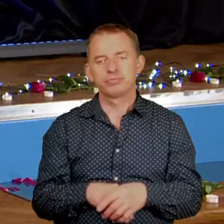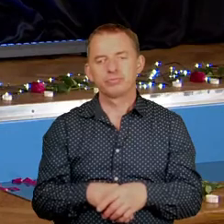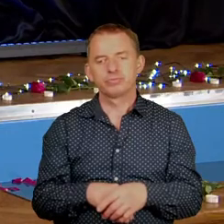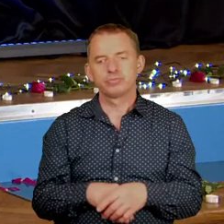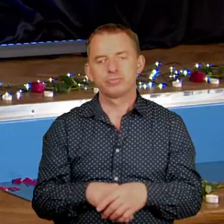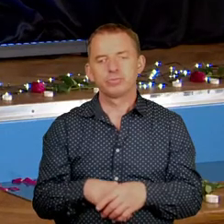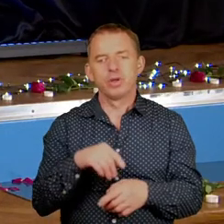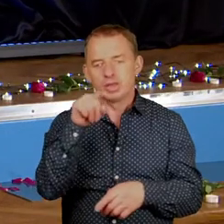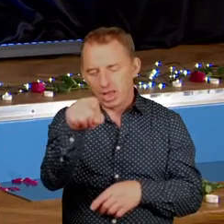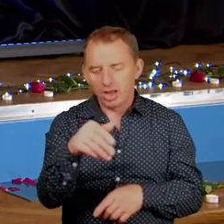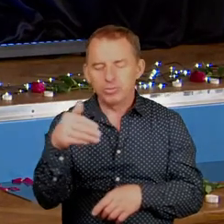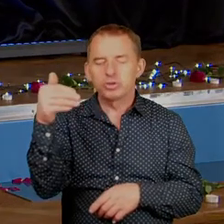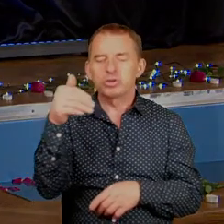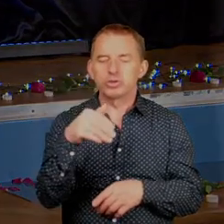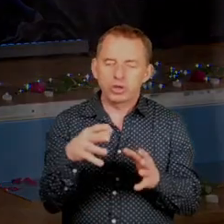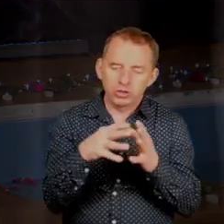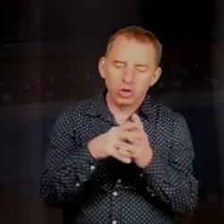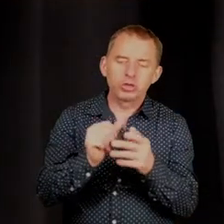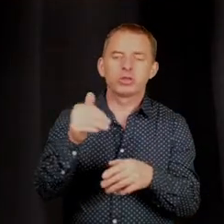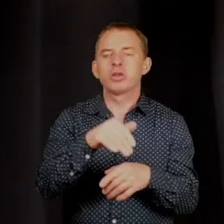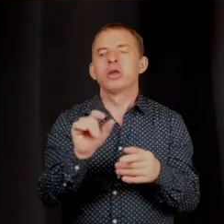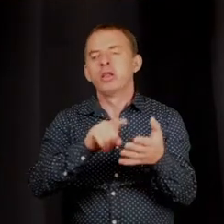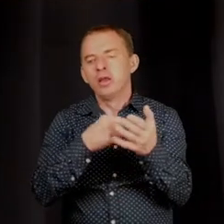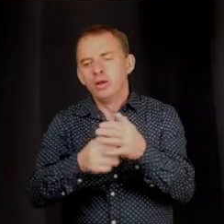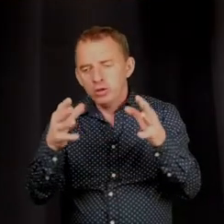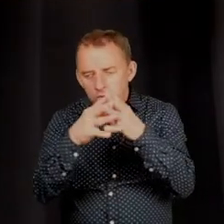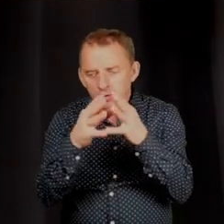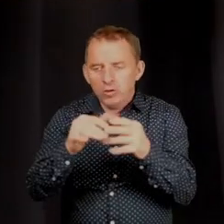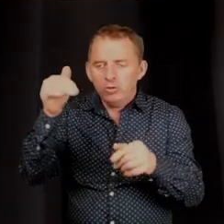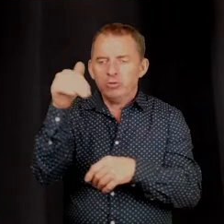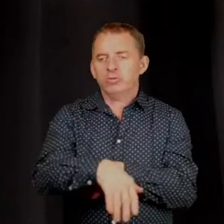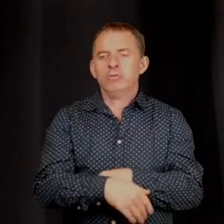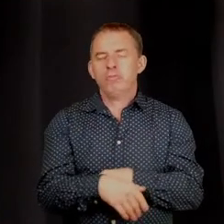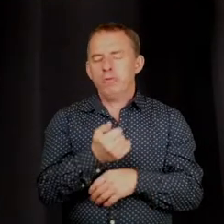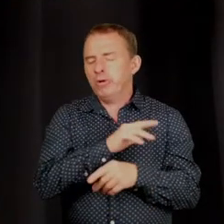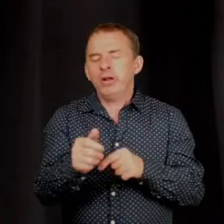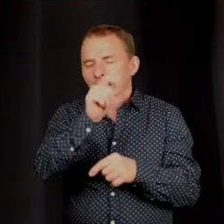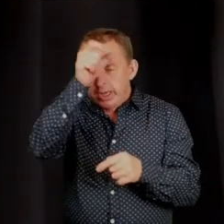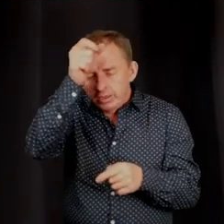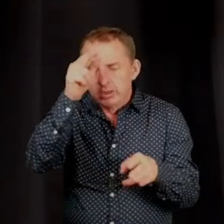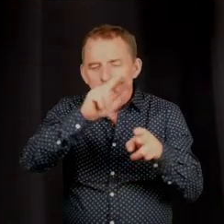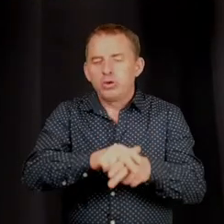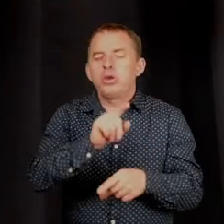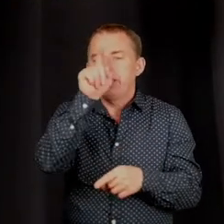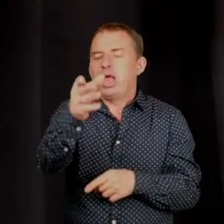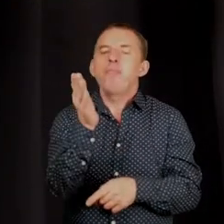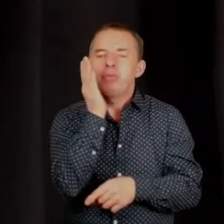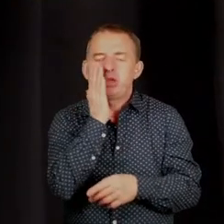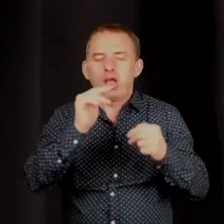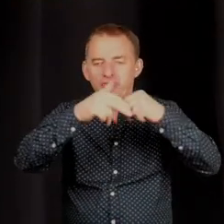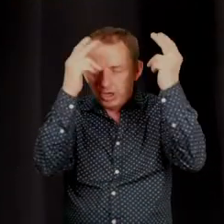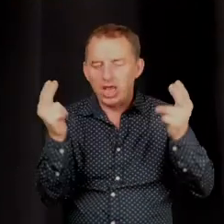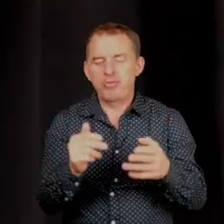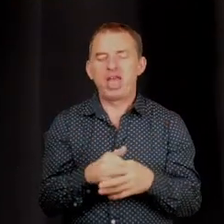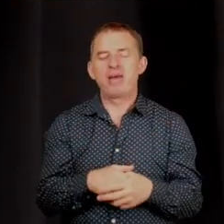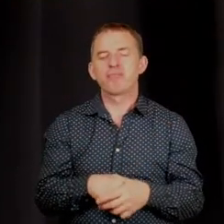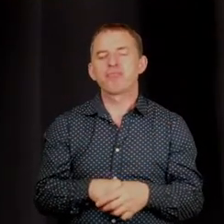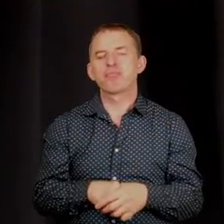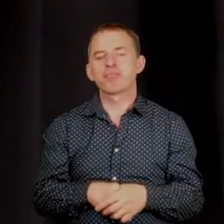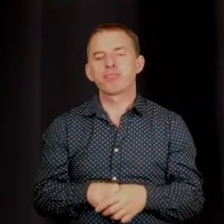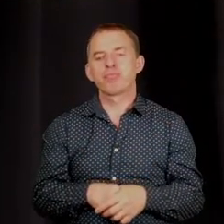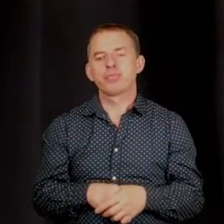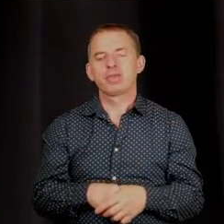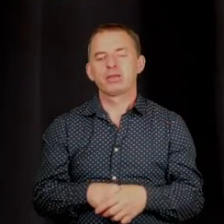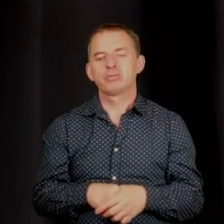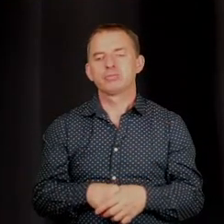są dziesiątki tysięcy razy dziesiątki tysięcy istot, które tam mieszkają w niebie. But somebody says, I don't know if I could